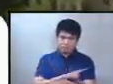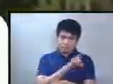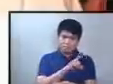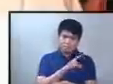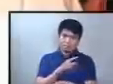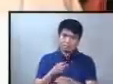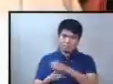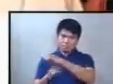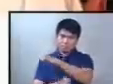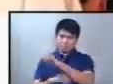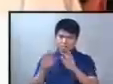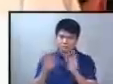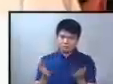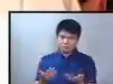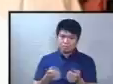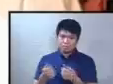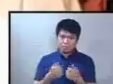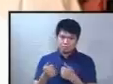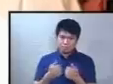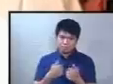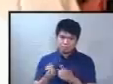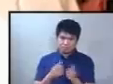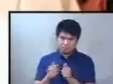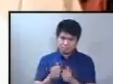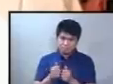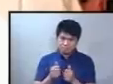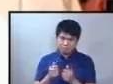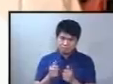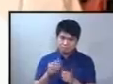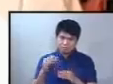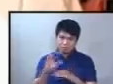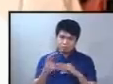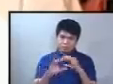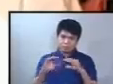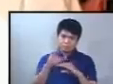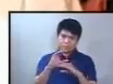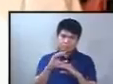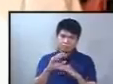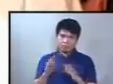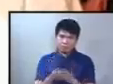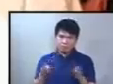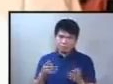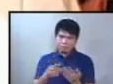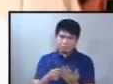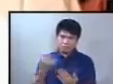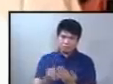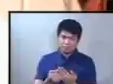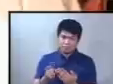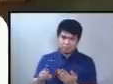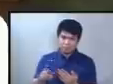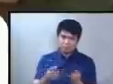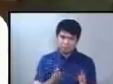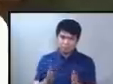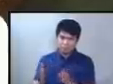world. Very complicated yung technical aspect ng construction. At syempre, pag malaki yung project, kailangan planuhin natin